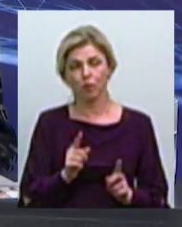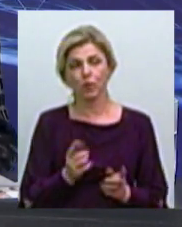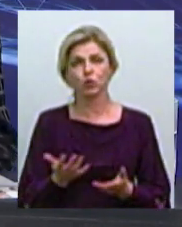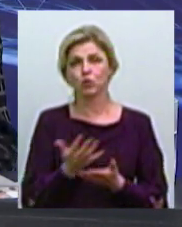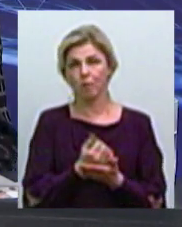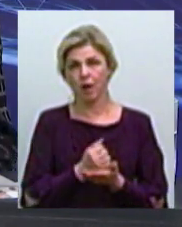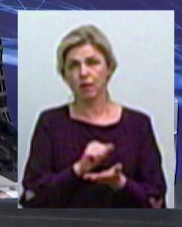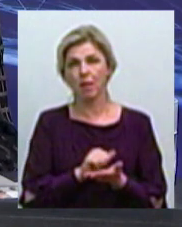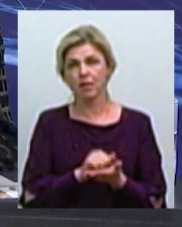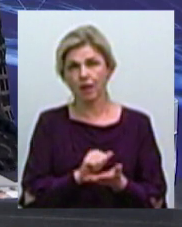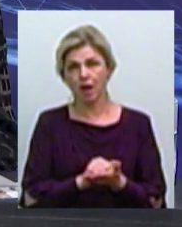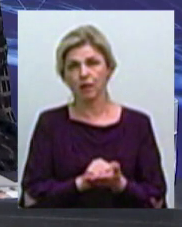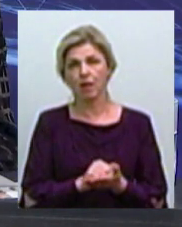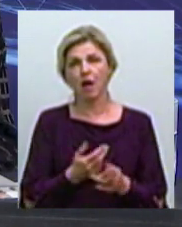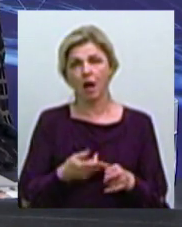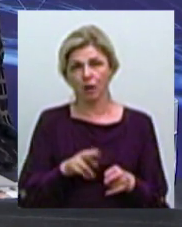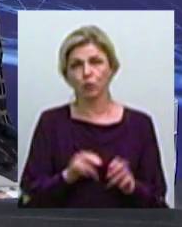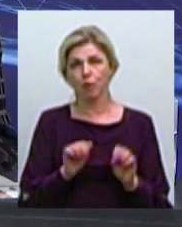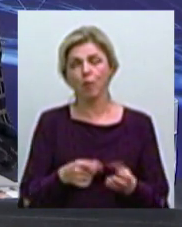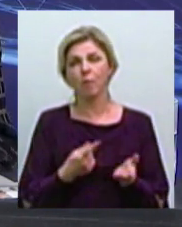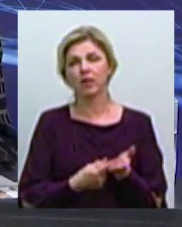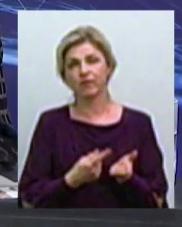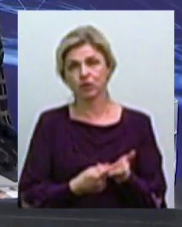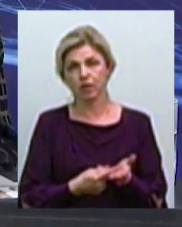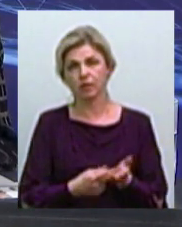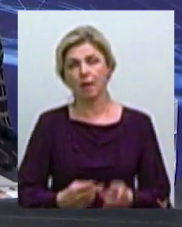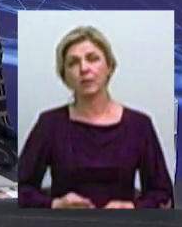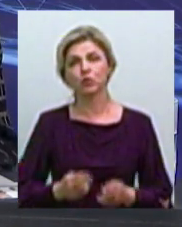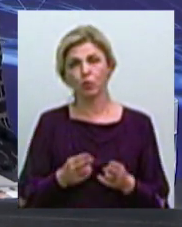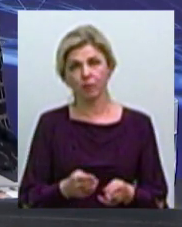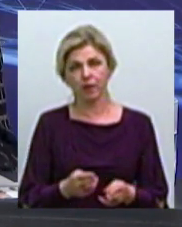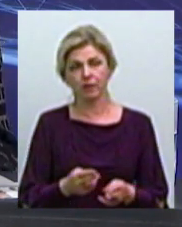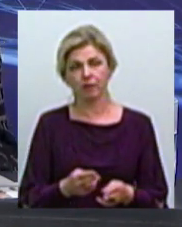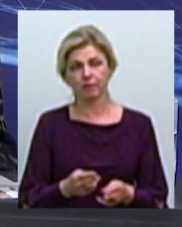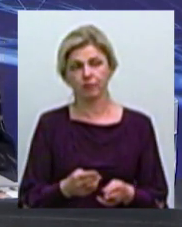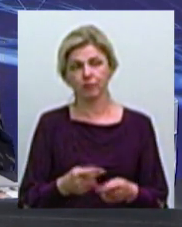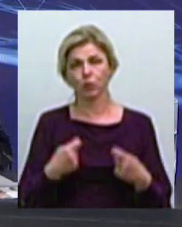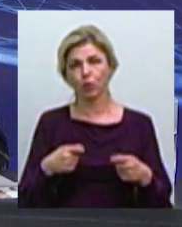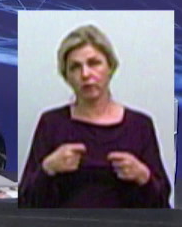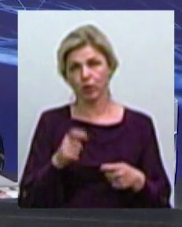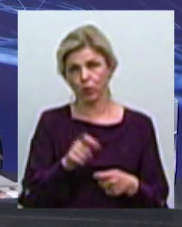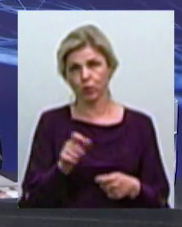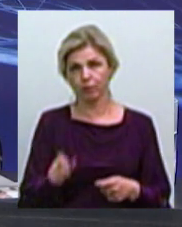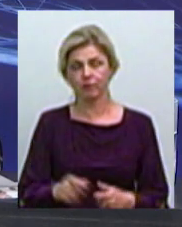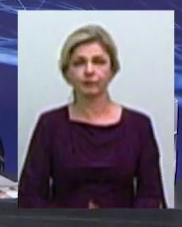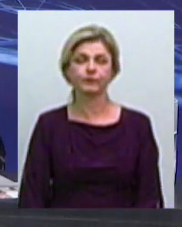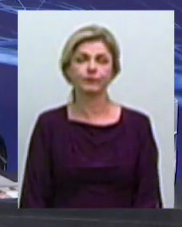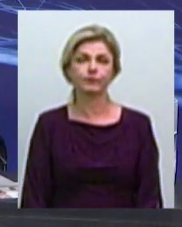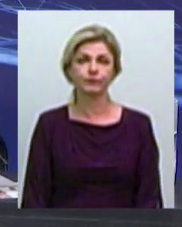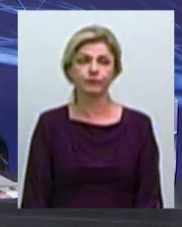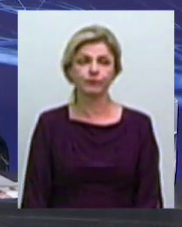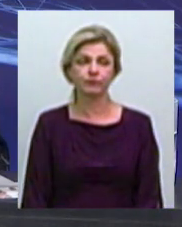собрать материалы, которые могут подтверждать преступления торговлю людьми. Вот.